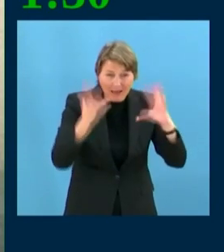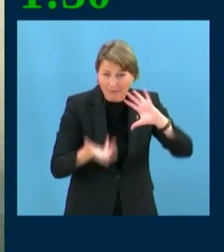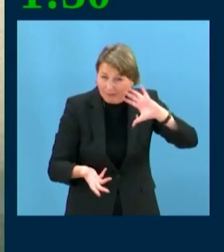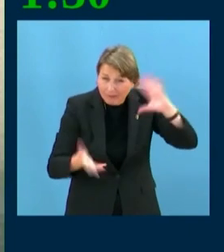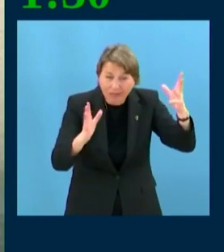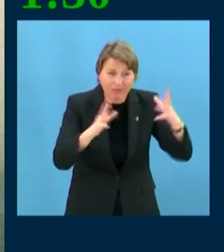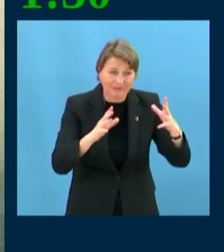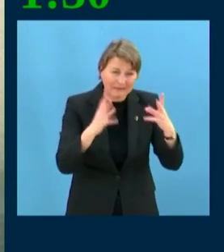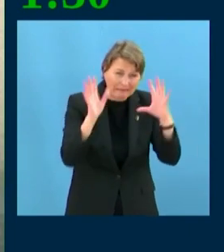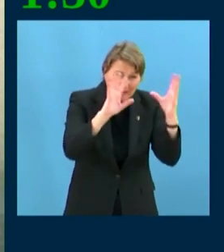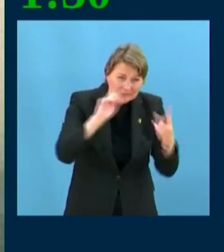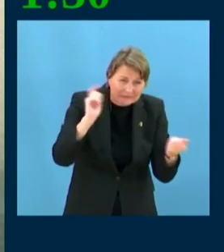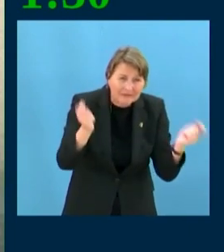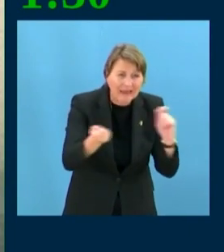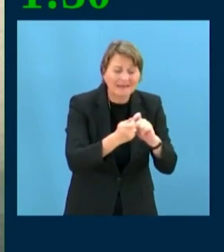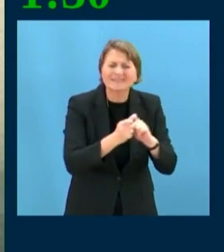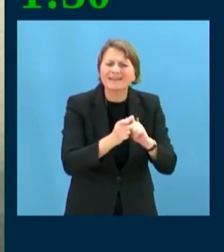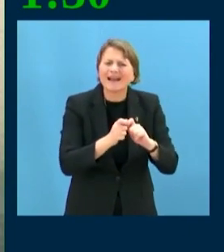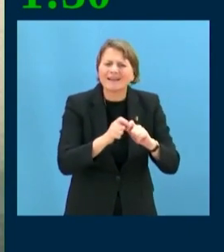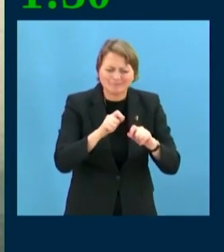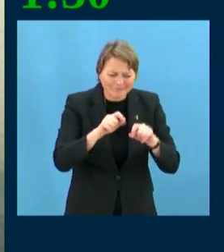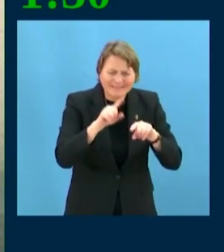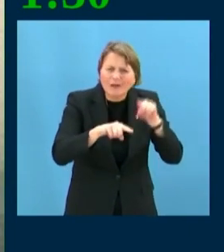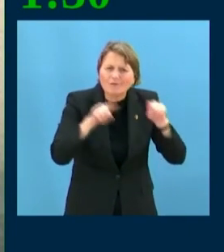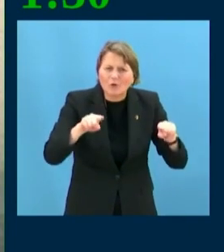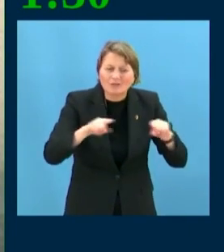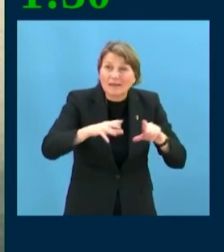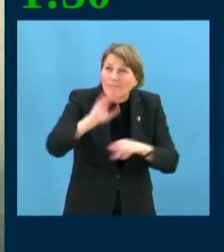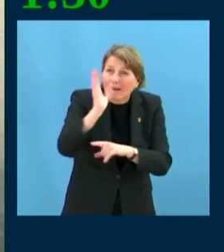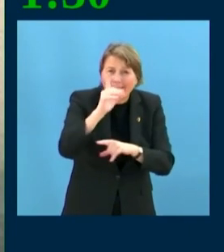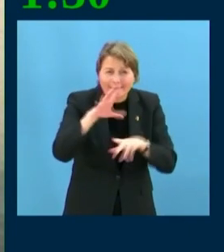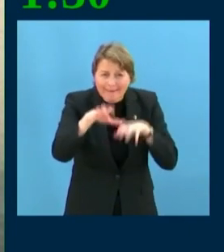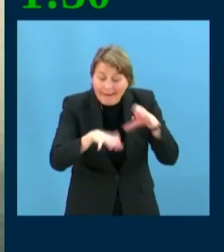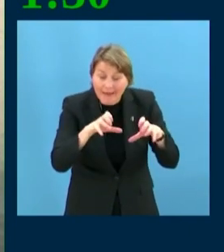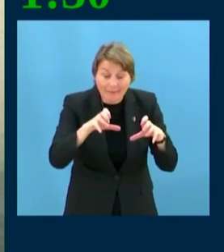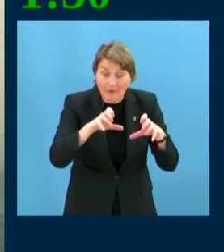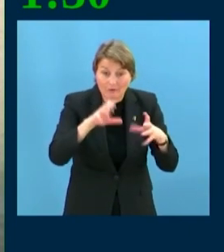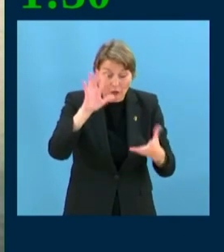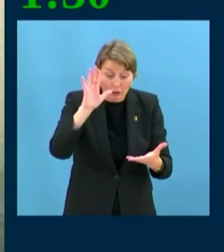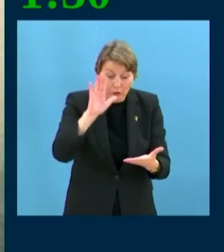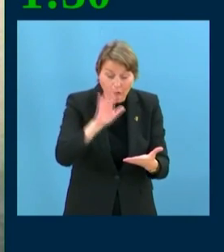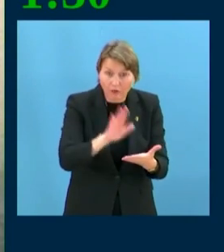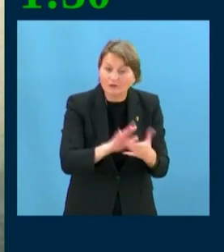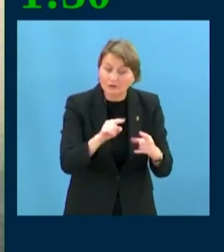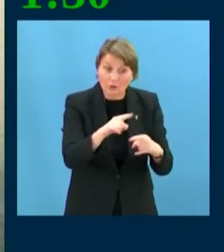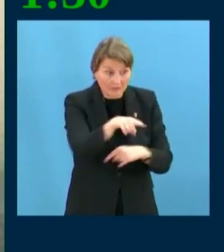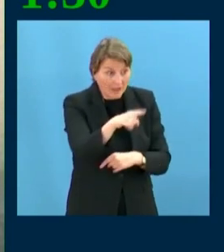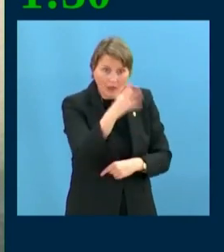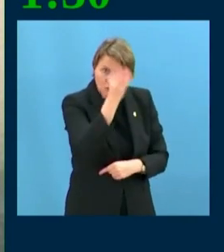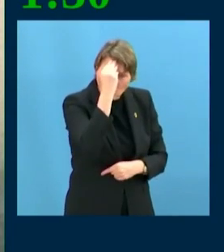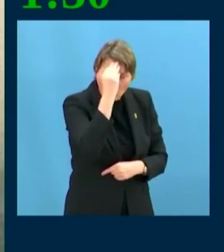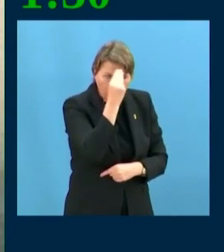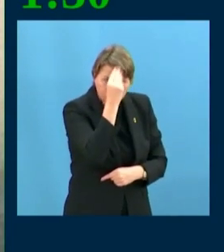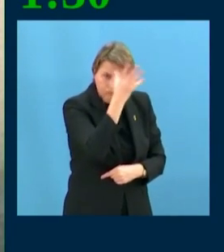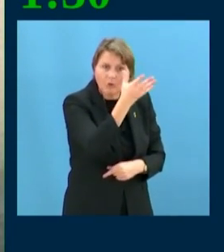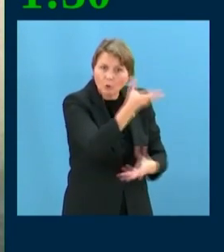bilgi ve yaklaşımlarıyla çözümlerin mevcut olduğunu kanıtlamaya devam ediyorlar ulusal ve